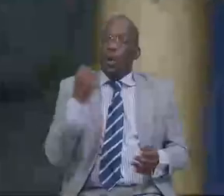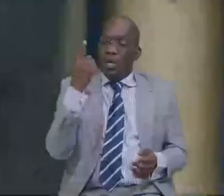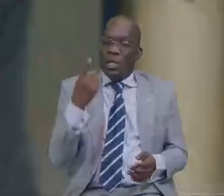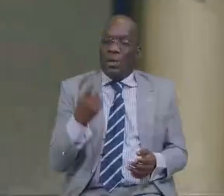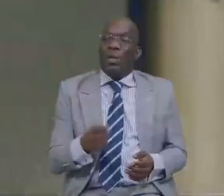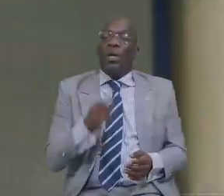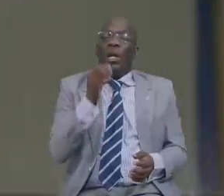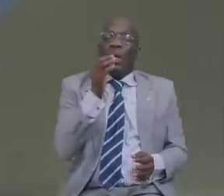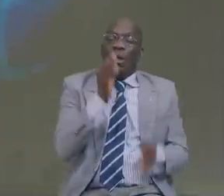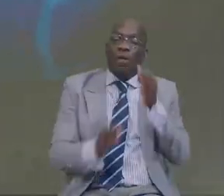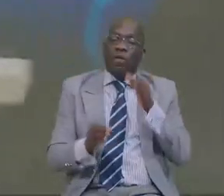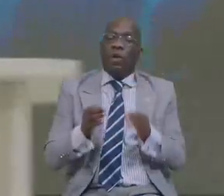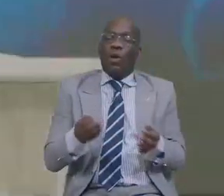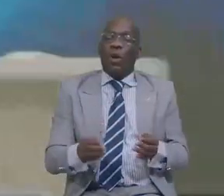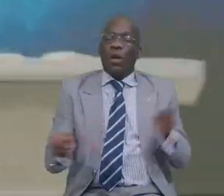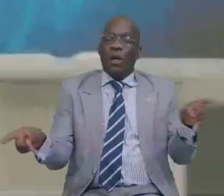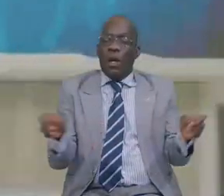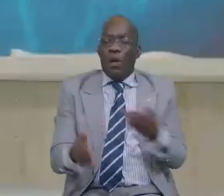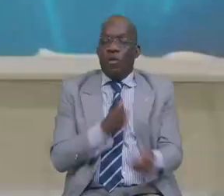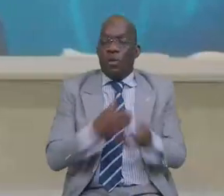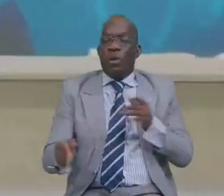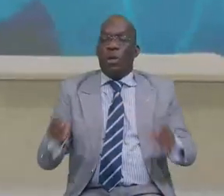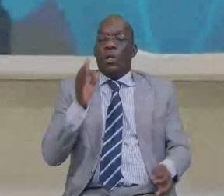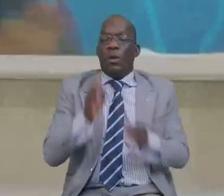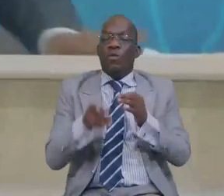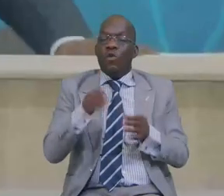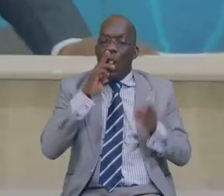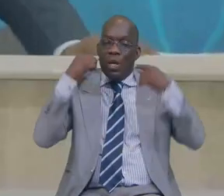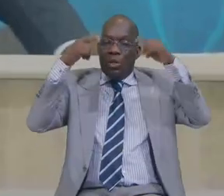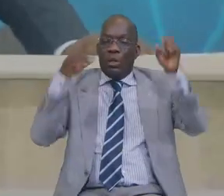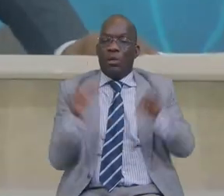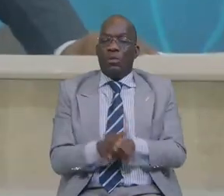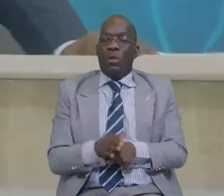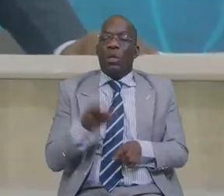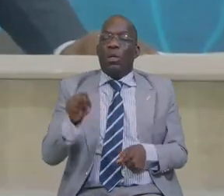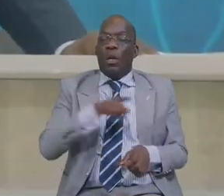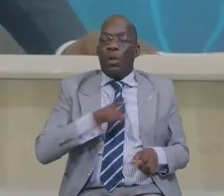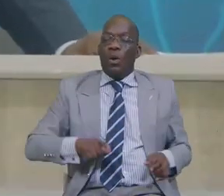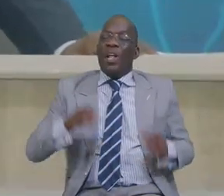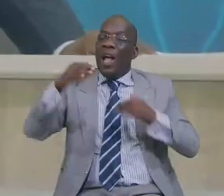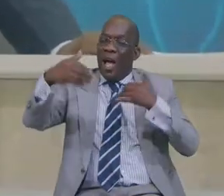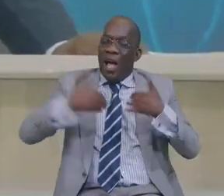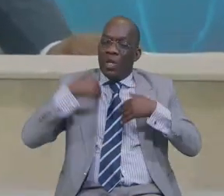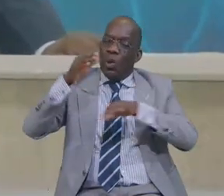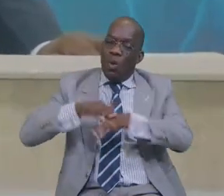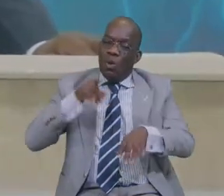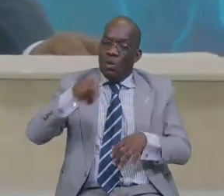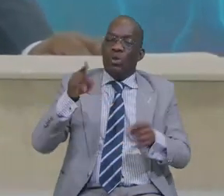même si tu réussis dans ce domaine-là, le Seigneur t'a appelé. Le